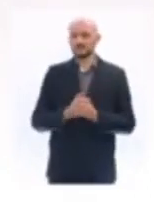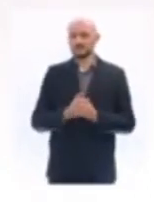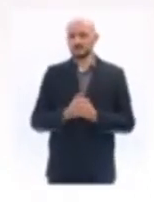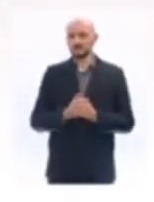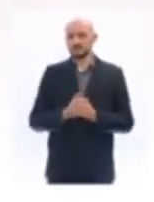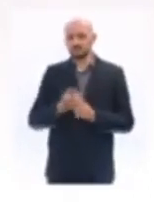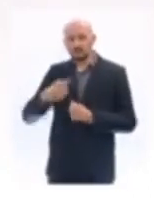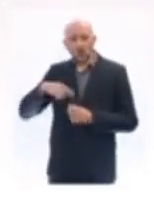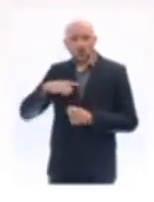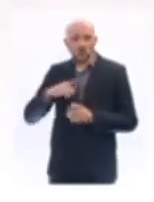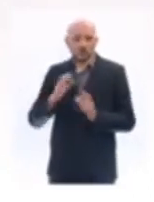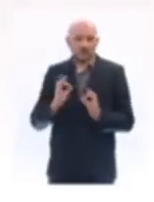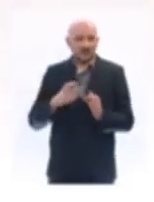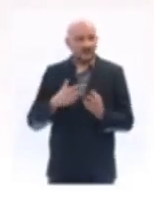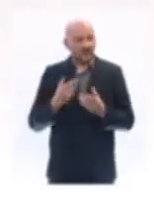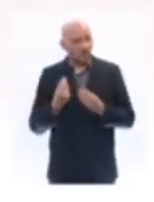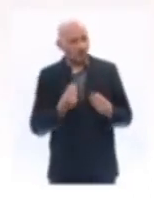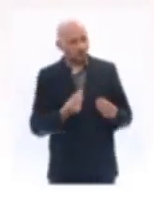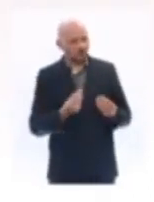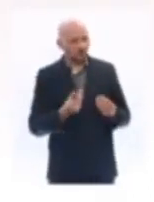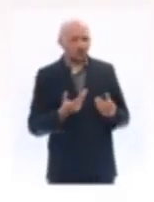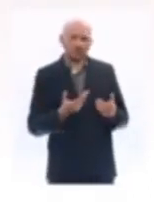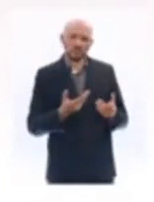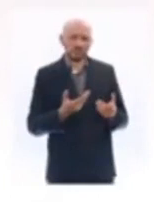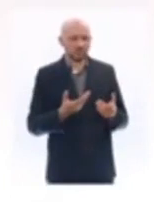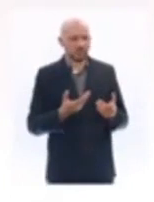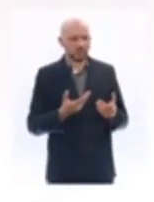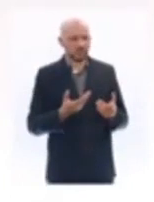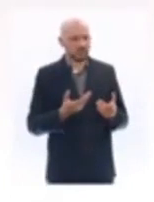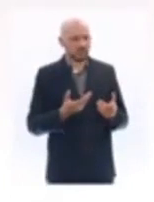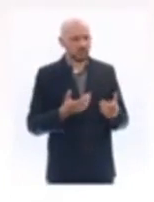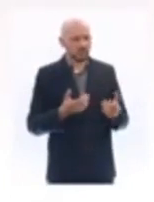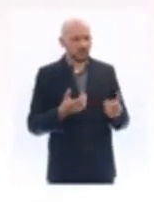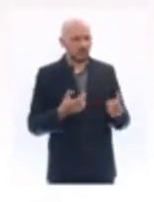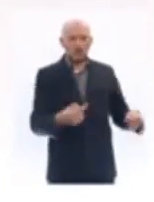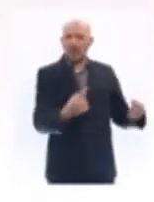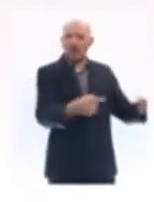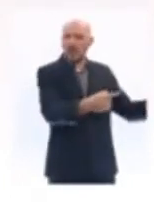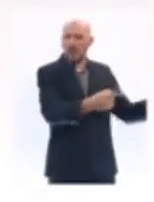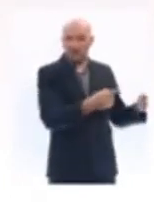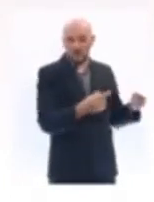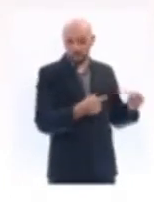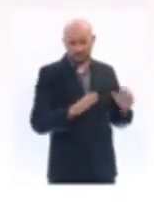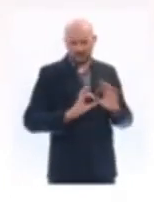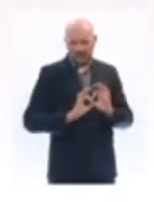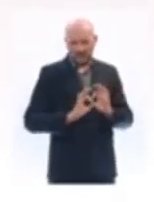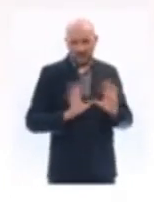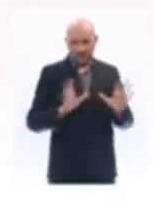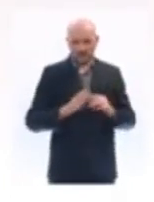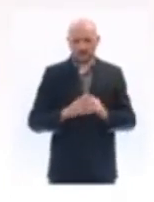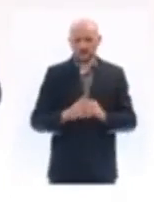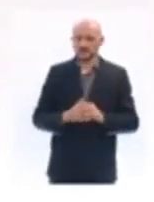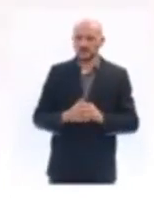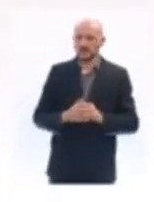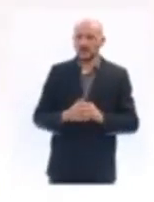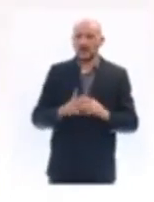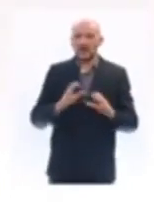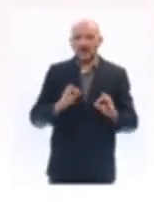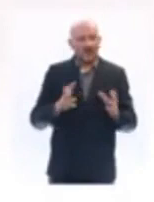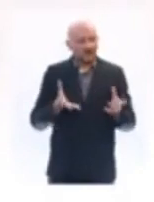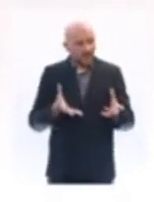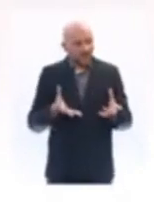crise. Je pense aussi à des populations particulières, les jeunes, les indépendants. Monsieur le maire y a